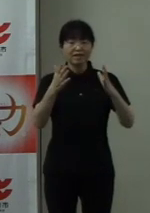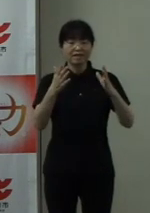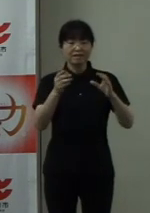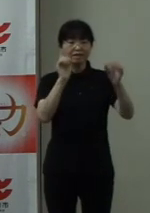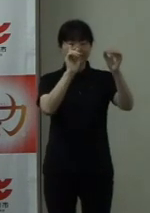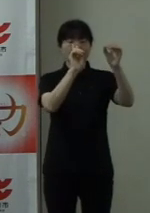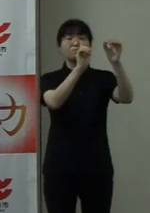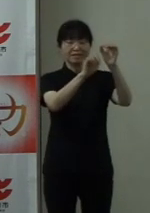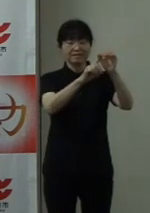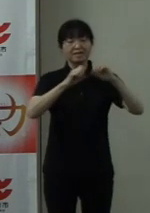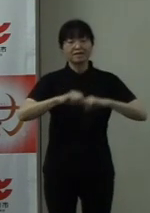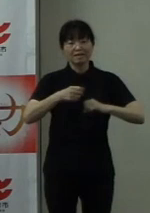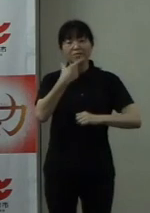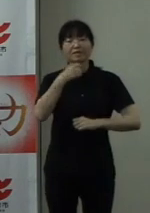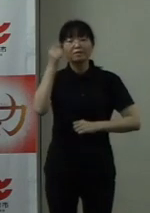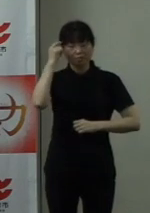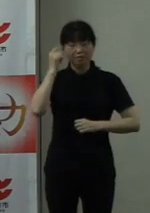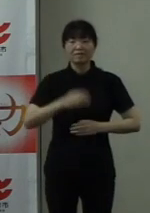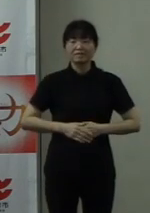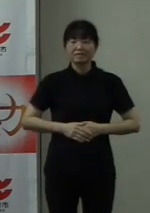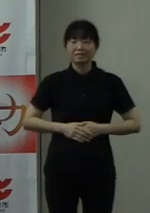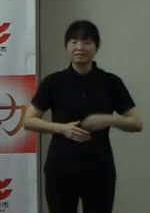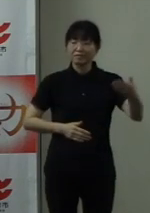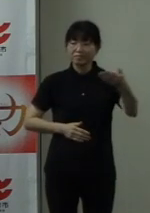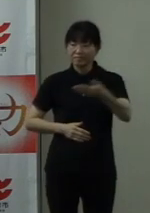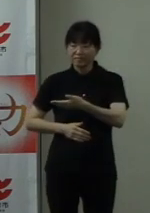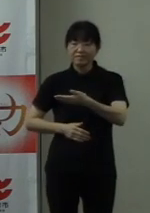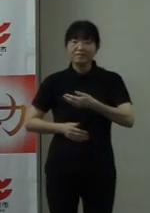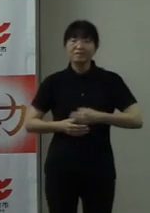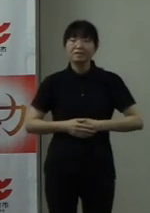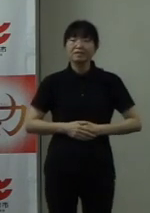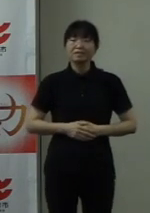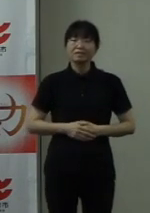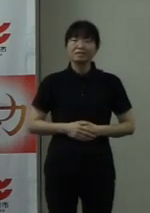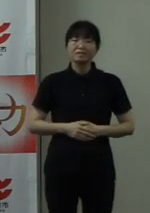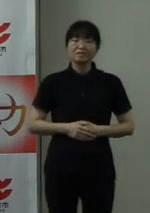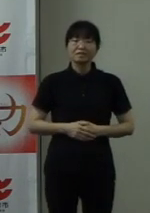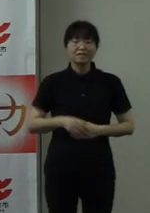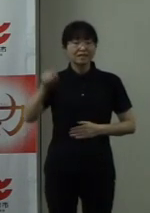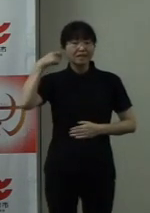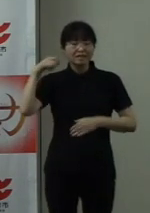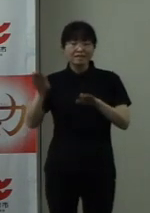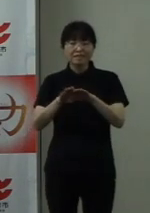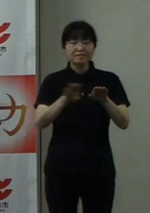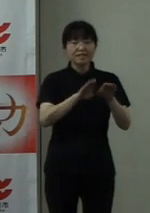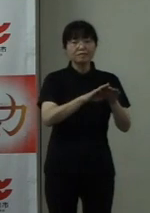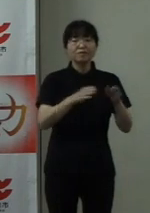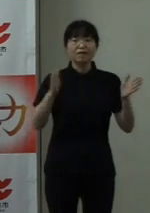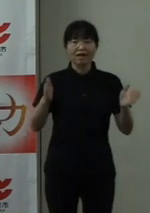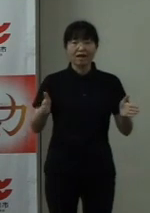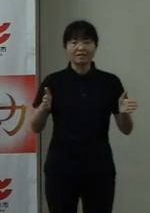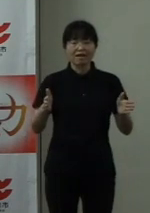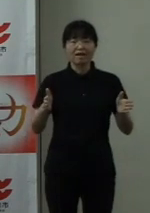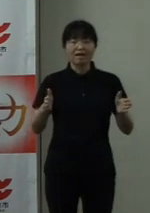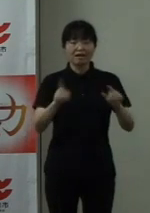と。 あと、すみません、別件ですけれども、この夏休みの期間中ですけれども、